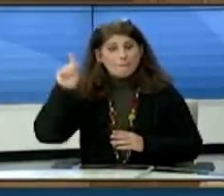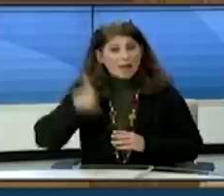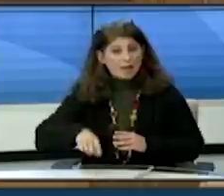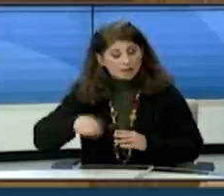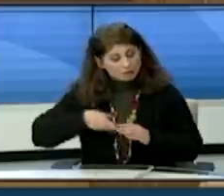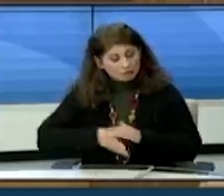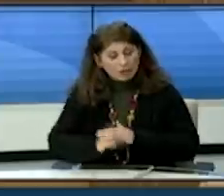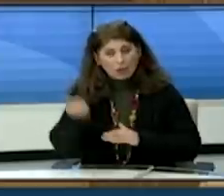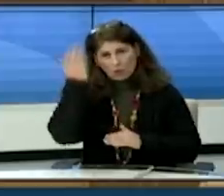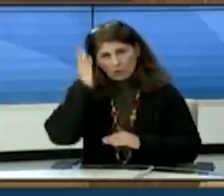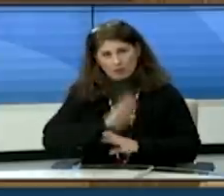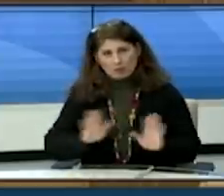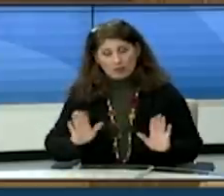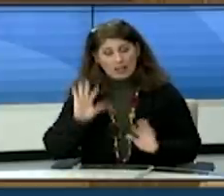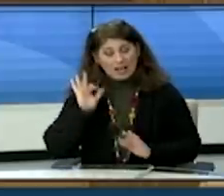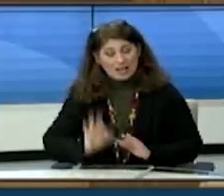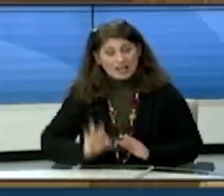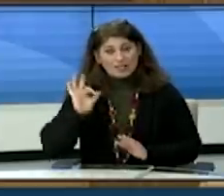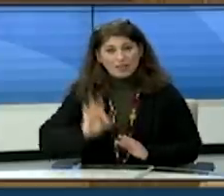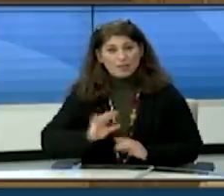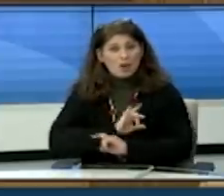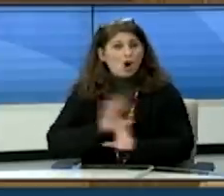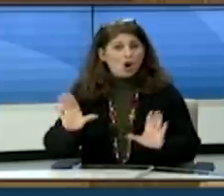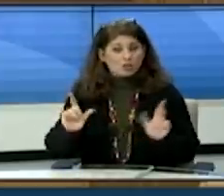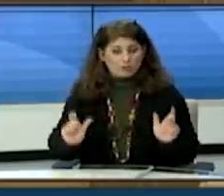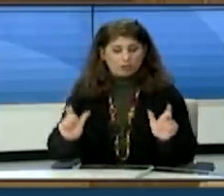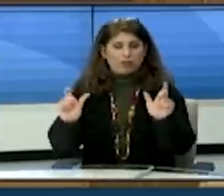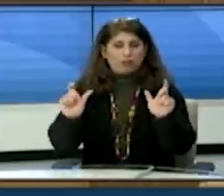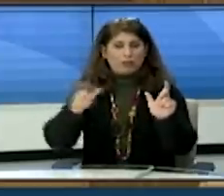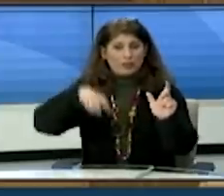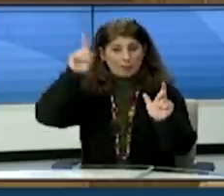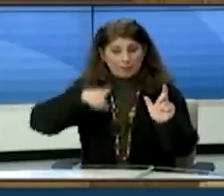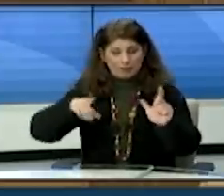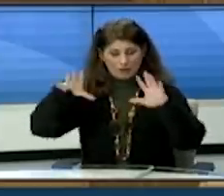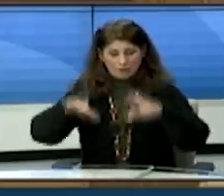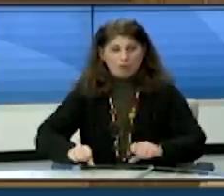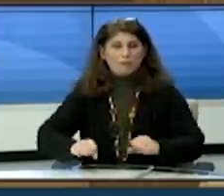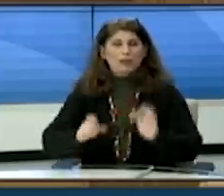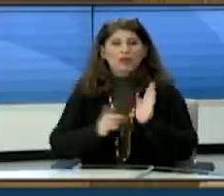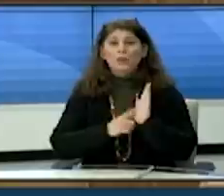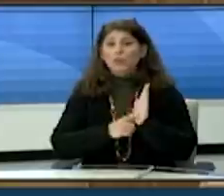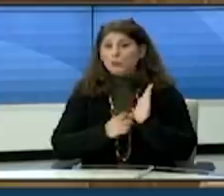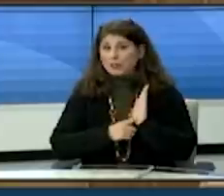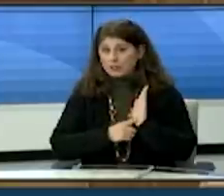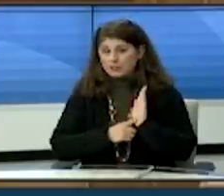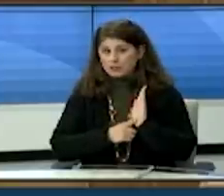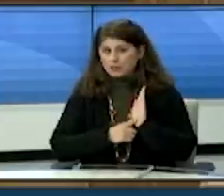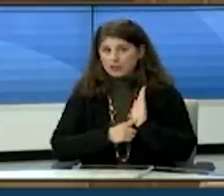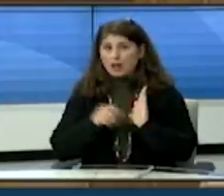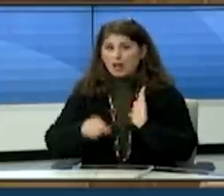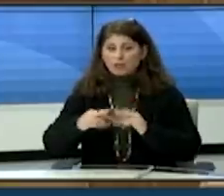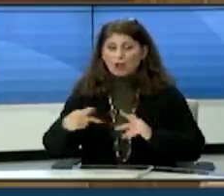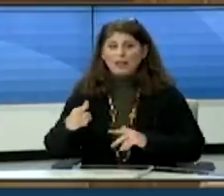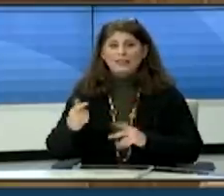στοιχίζει. Κάθε μέρα χωρίς αντίσταση είναι μέρα κατοχύρωσης, νομιμοποίησης αυτού